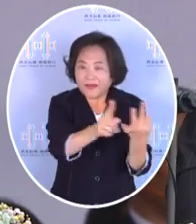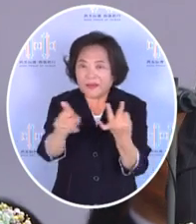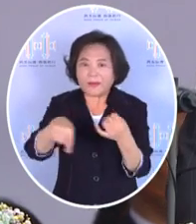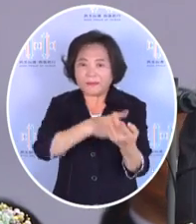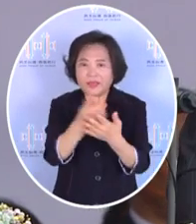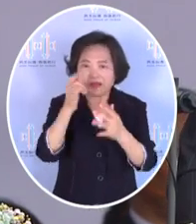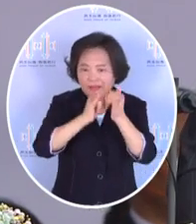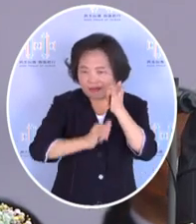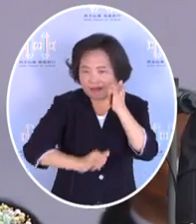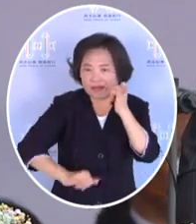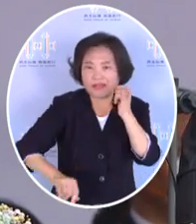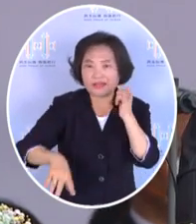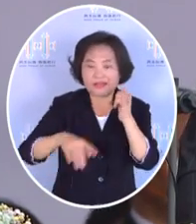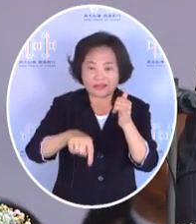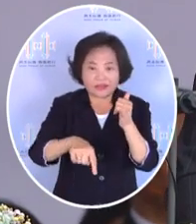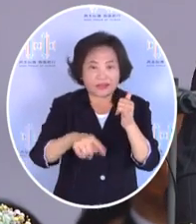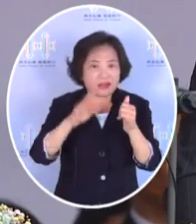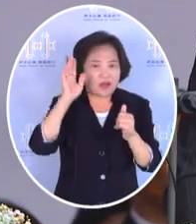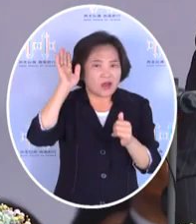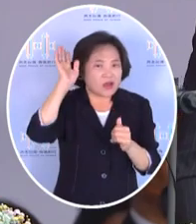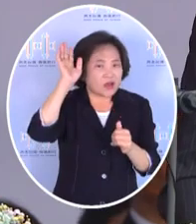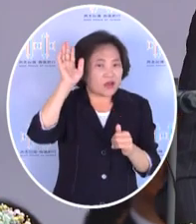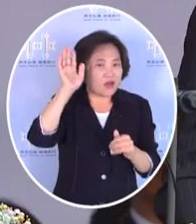志选择未来的机会。